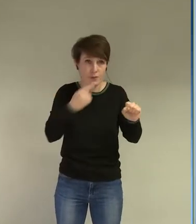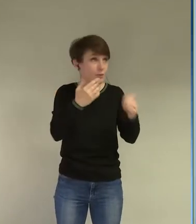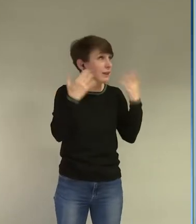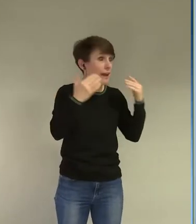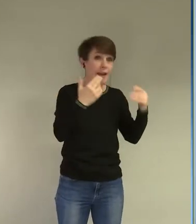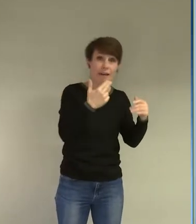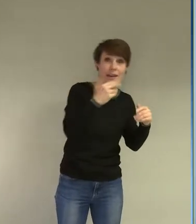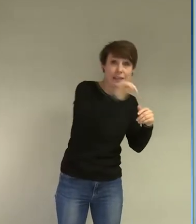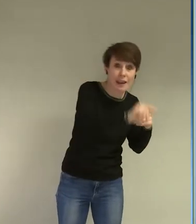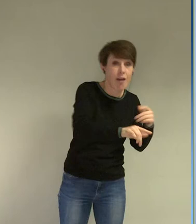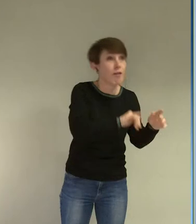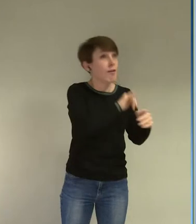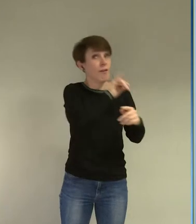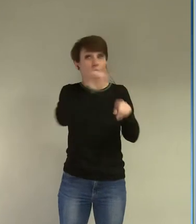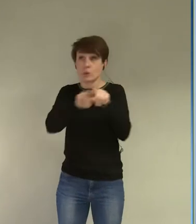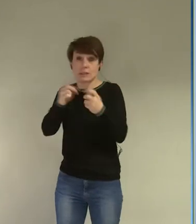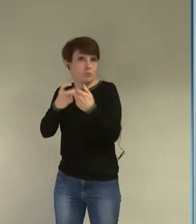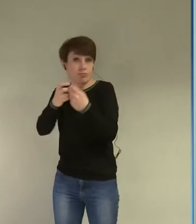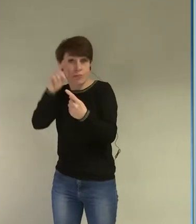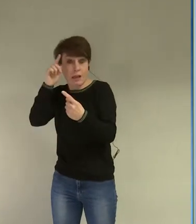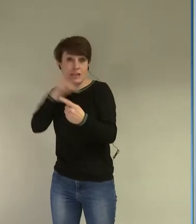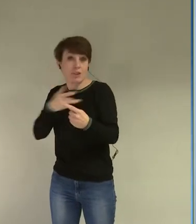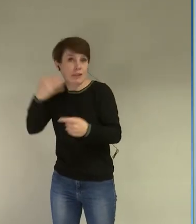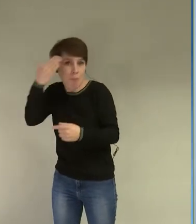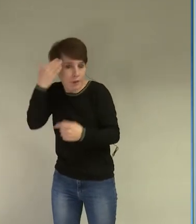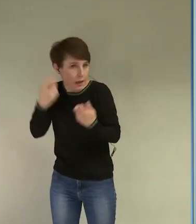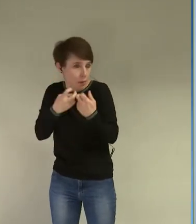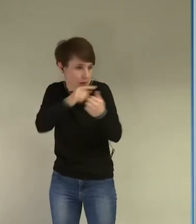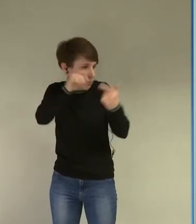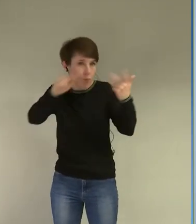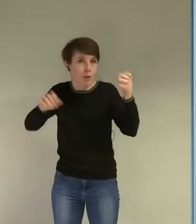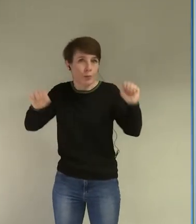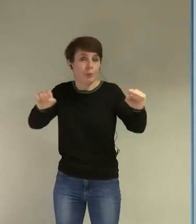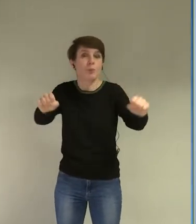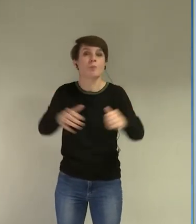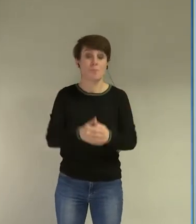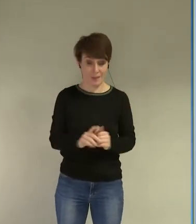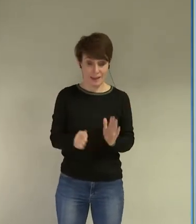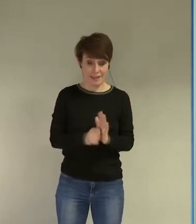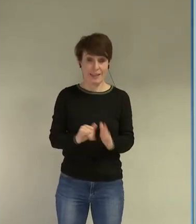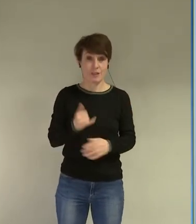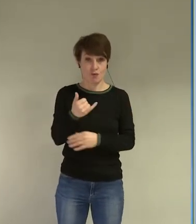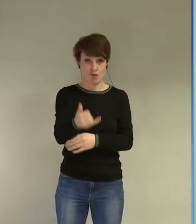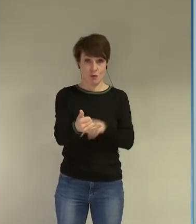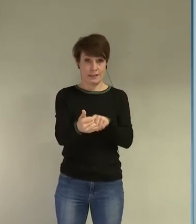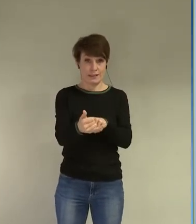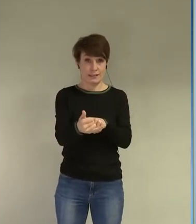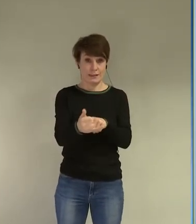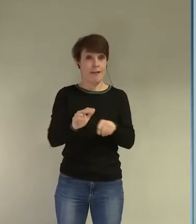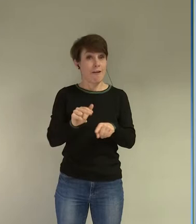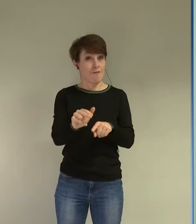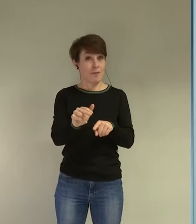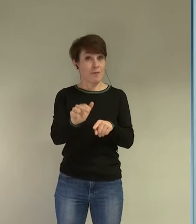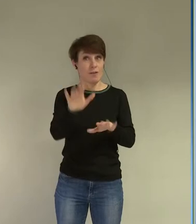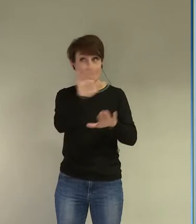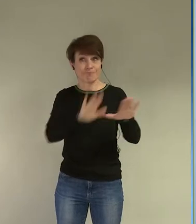santé mentale et ce jeudi vous savez grenoble toute l'union européenne les ministres